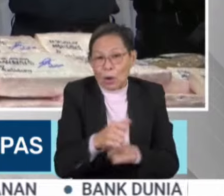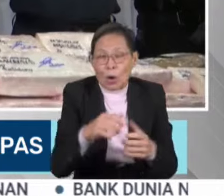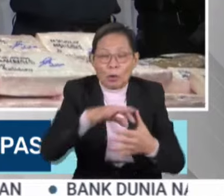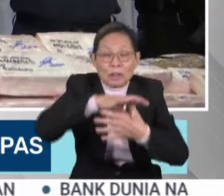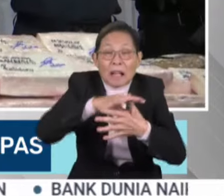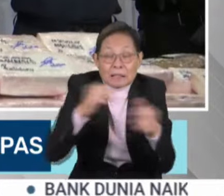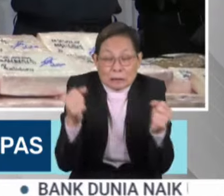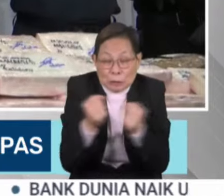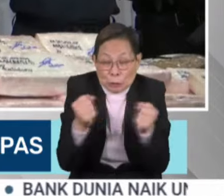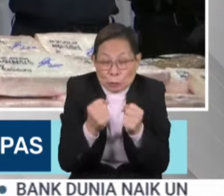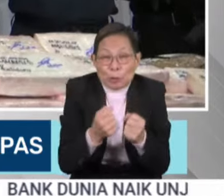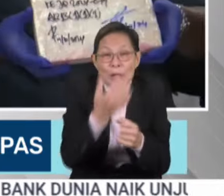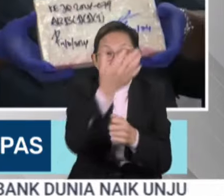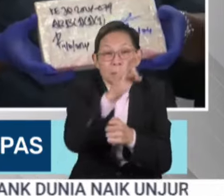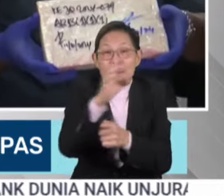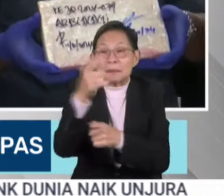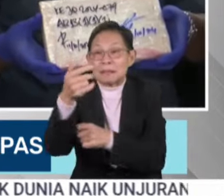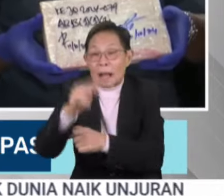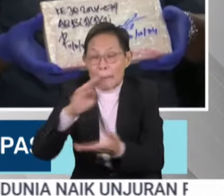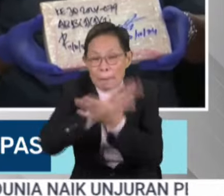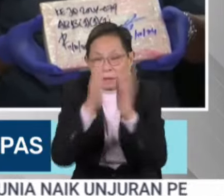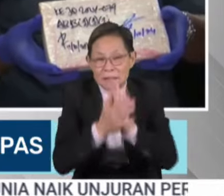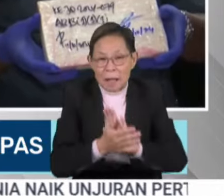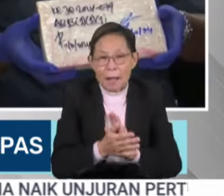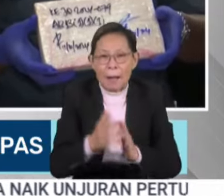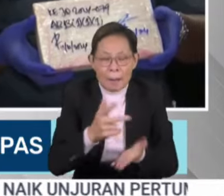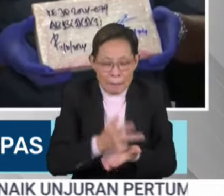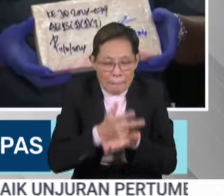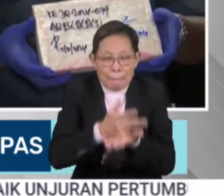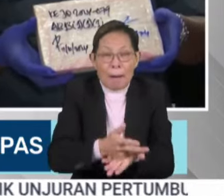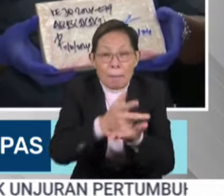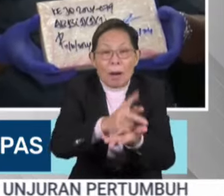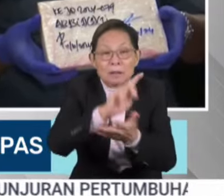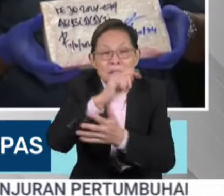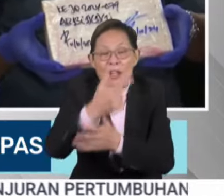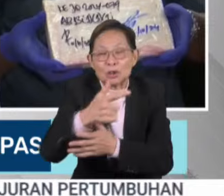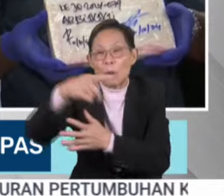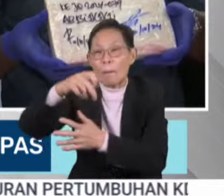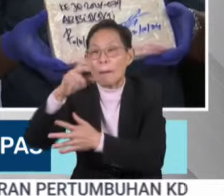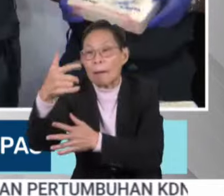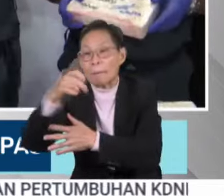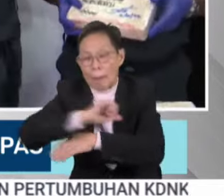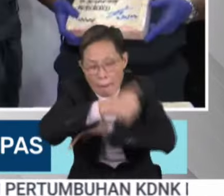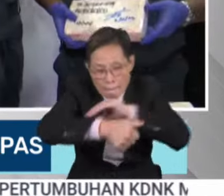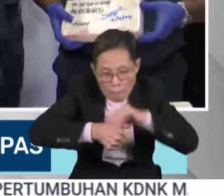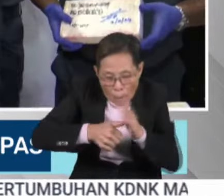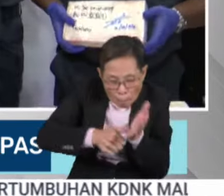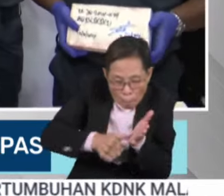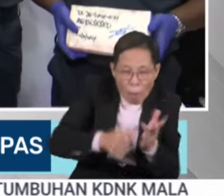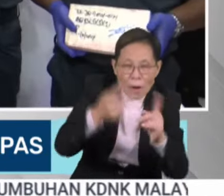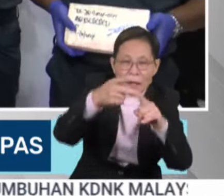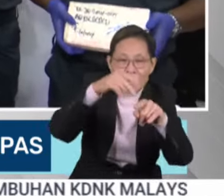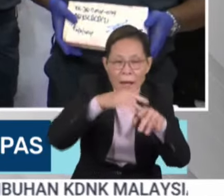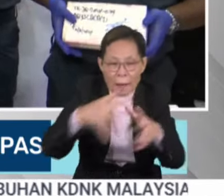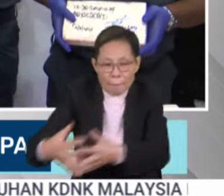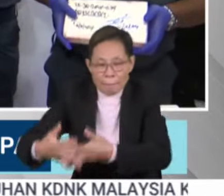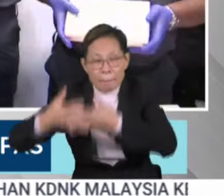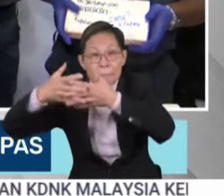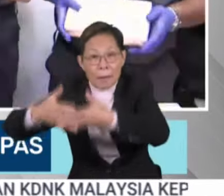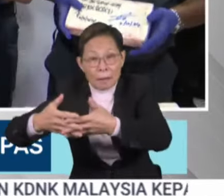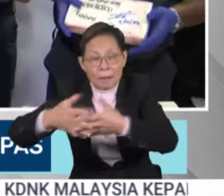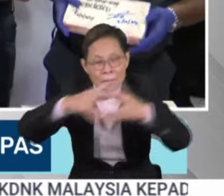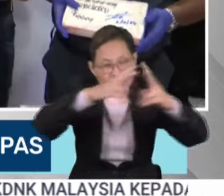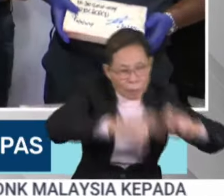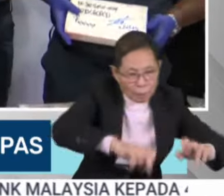beku seberat 19 tan menjadikan pelabuhan Tanjung Pelepas sebagai pusat transit menyeludup dadah ke Miami, Amerika Syarikat.